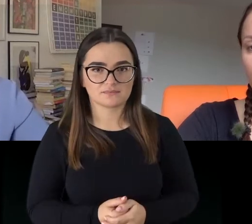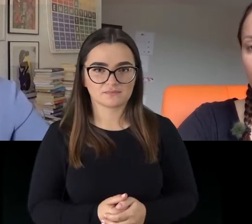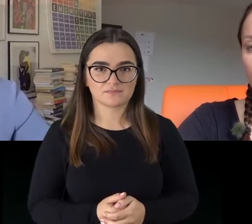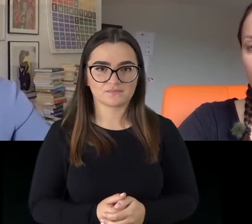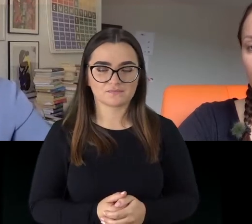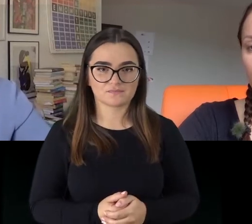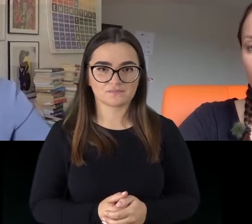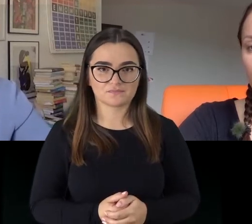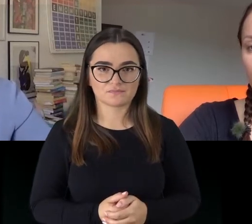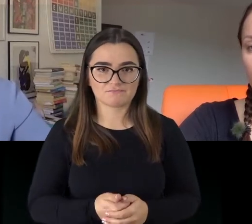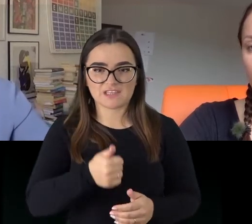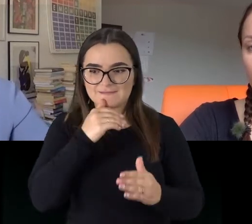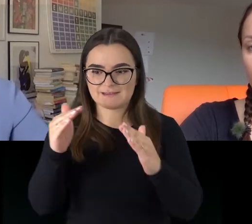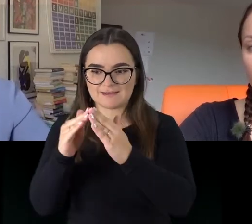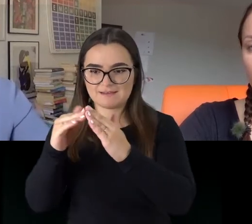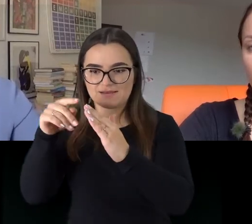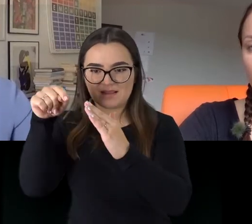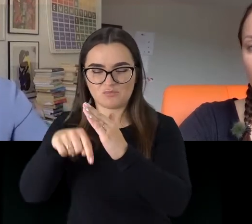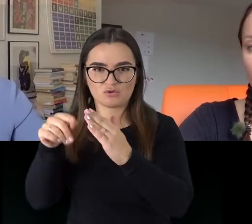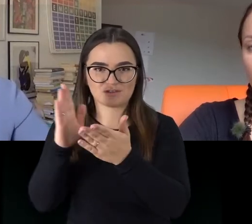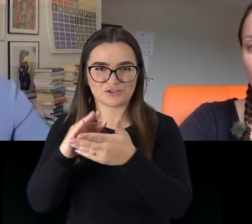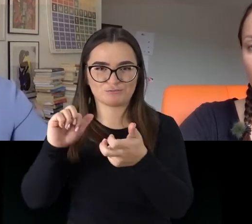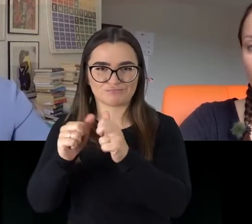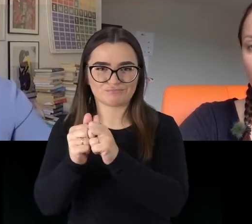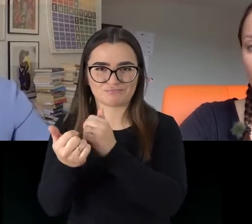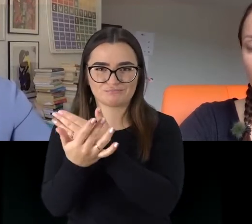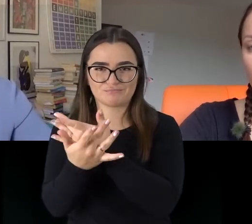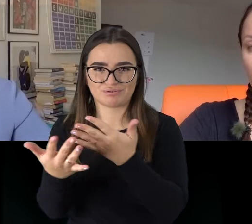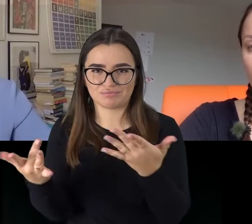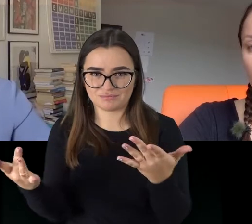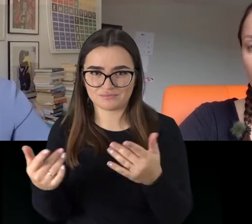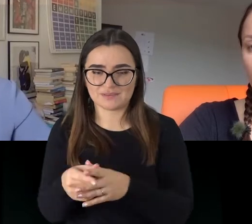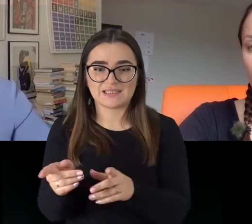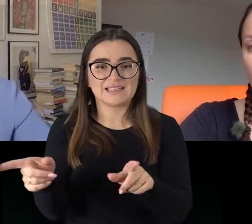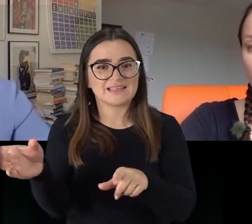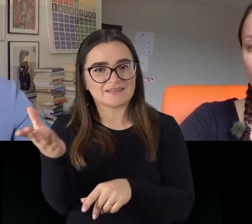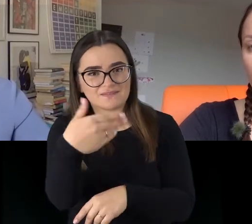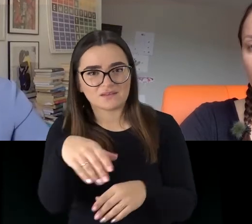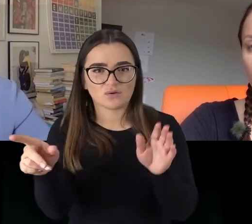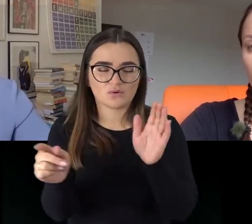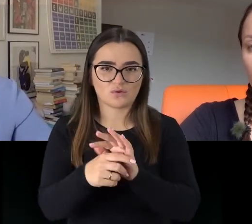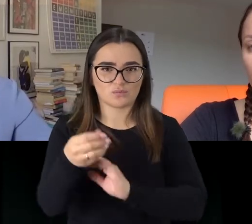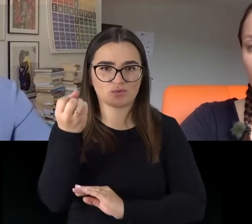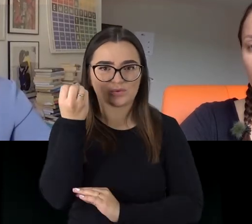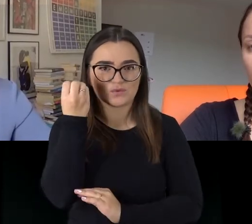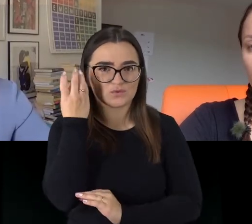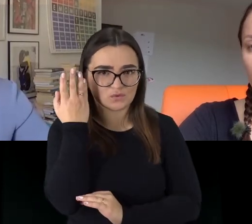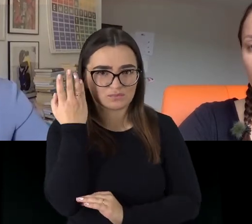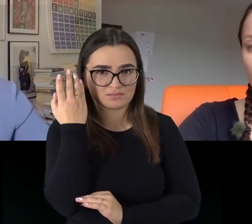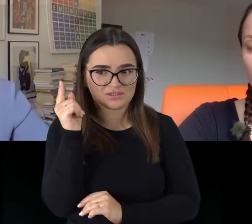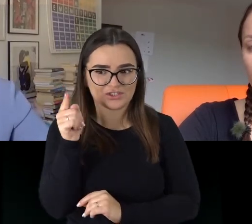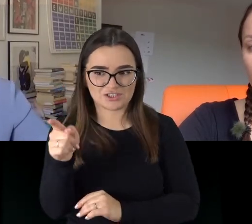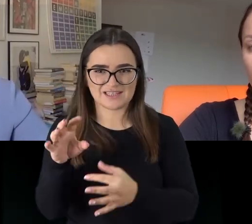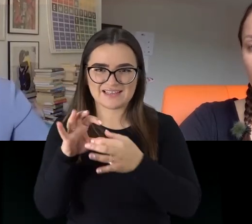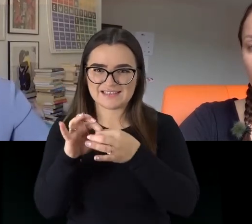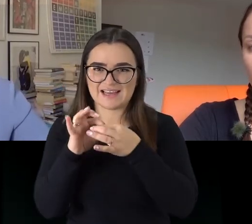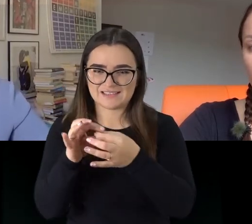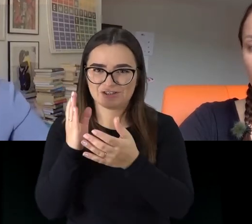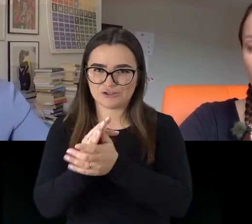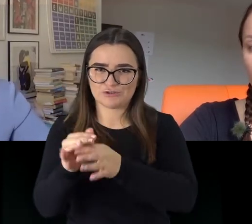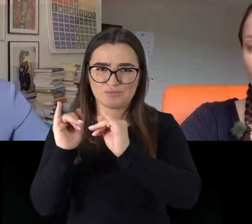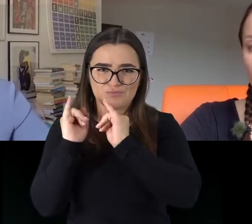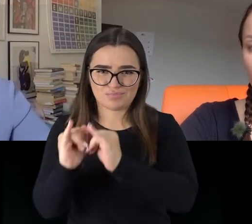nefunkcionuojantį darinį namuose, kada jau tikrai turim visi suprasti, kad tai yra toksiški santykiai, tai